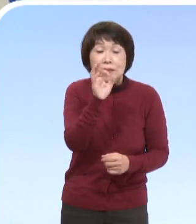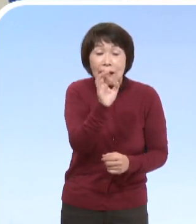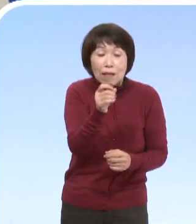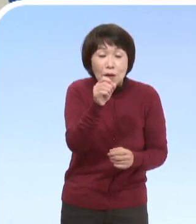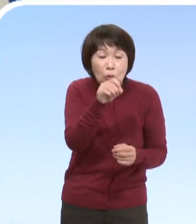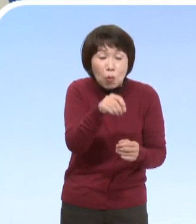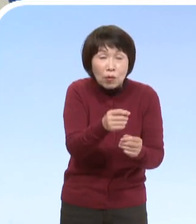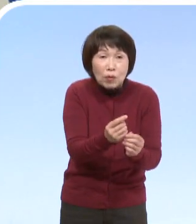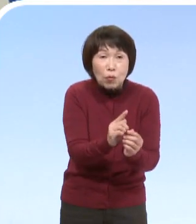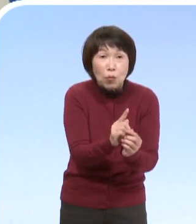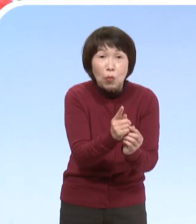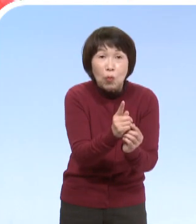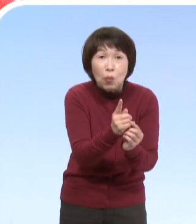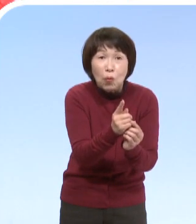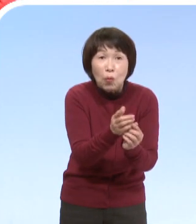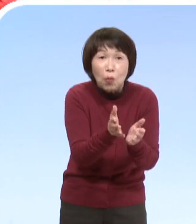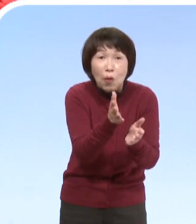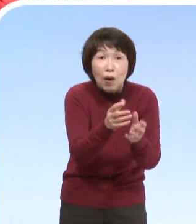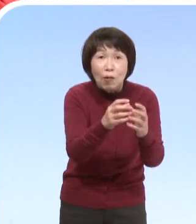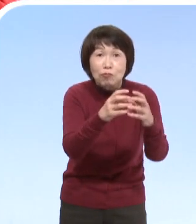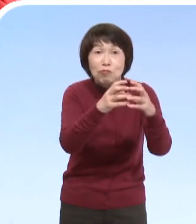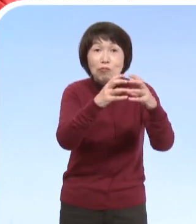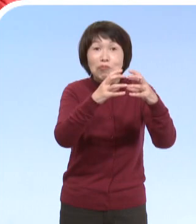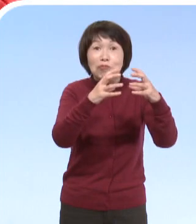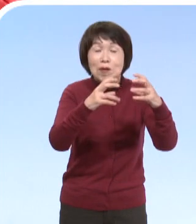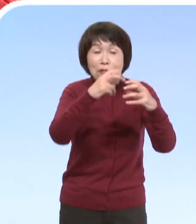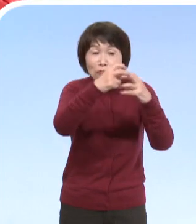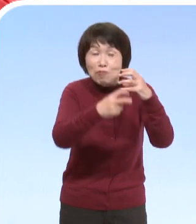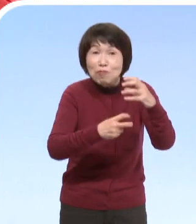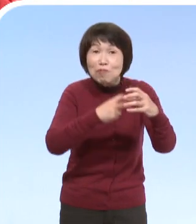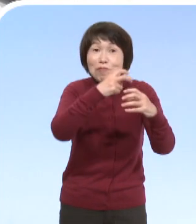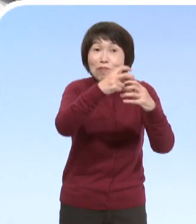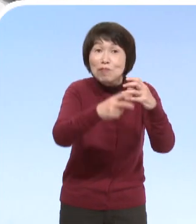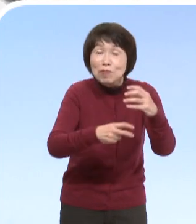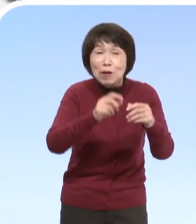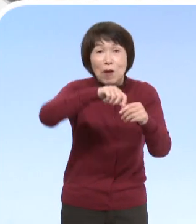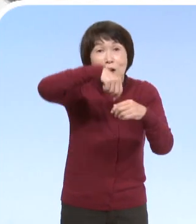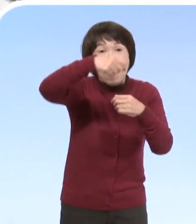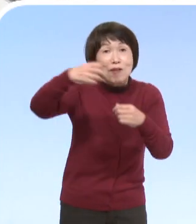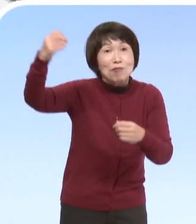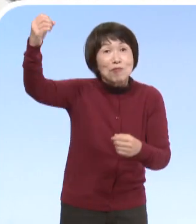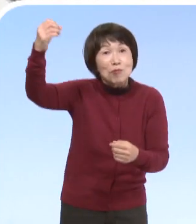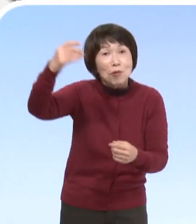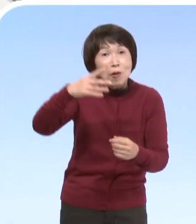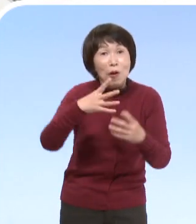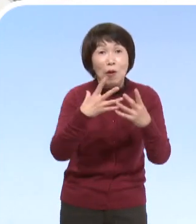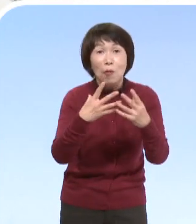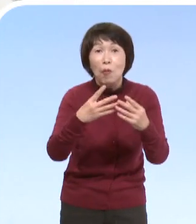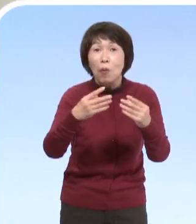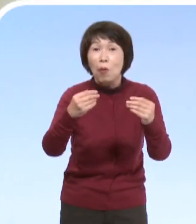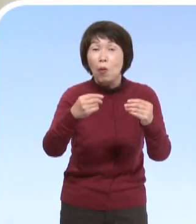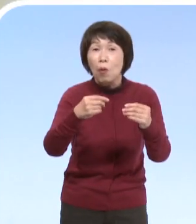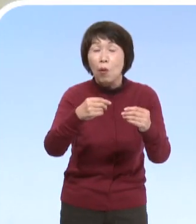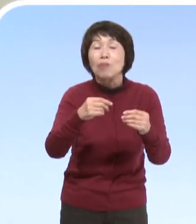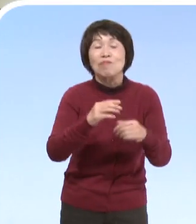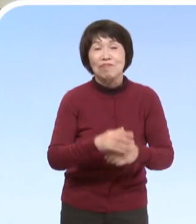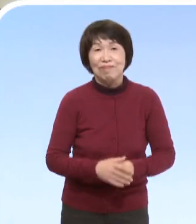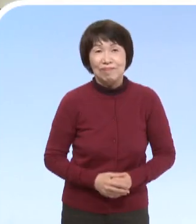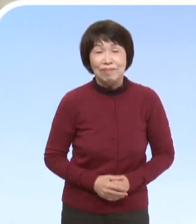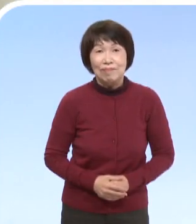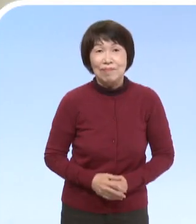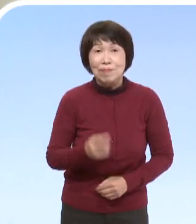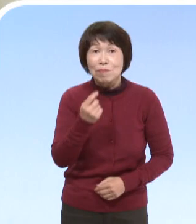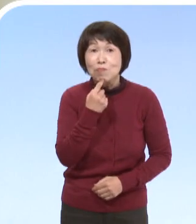自分たちで剥いて天日で干して無漂白に仕上げた安心安全なかんぴょうです。そしてもう一